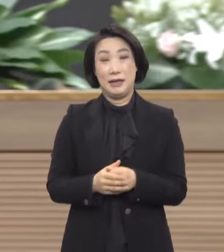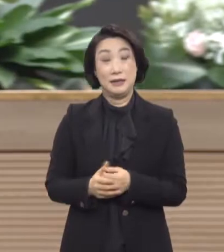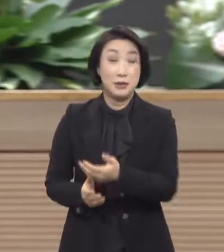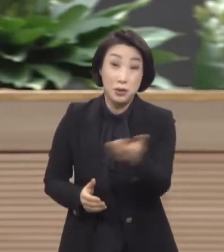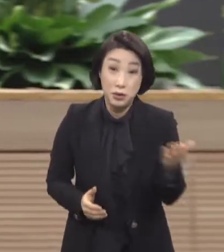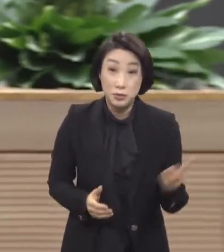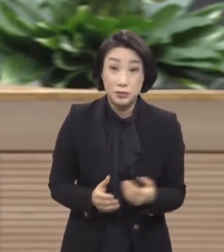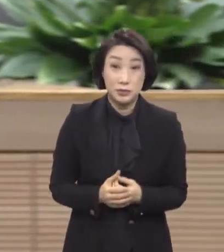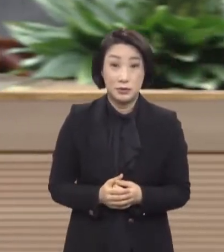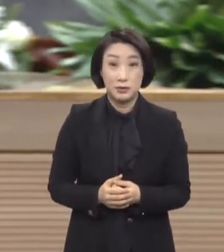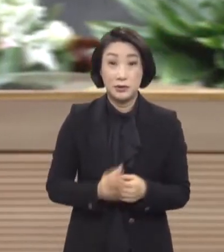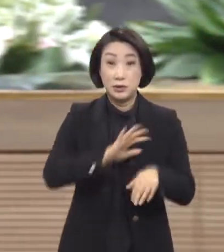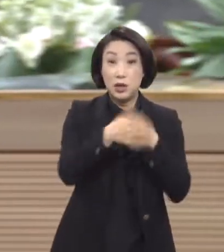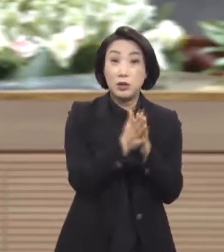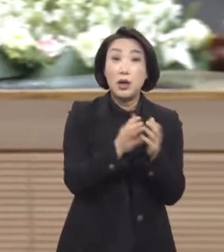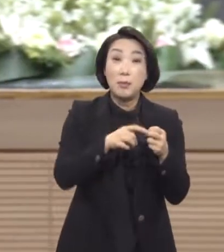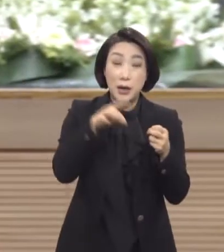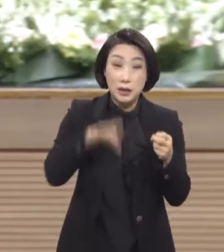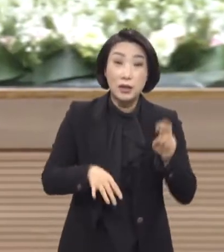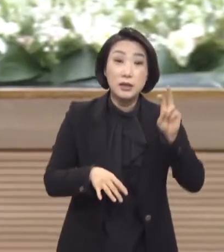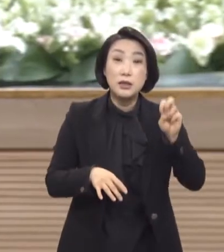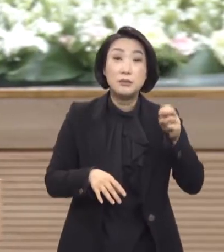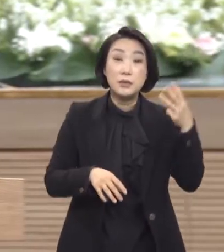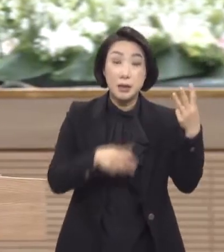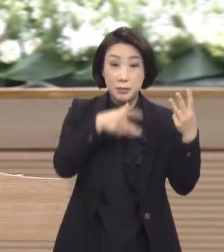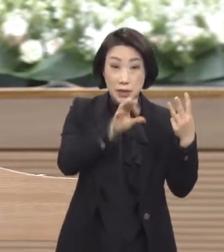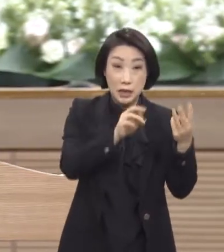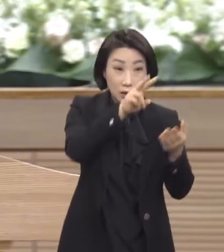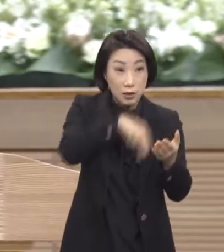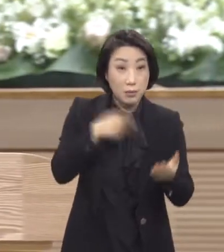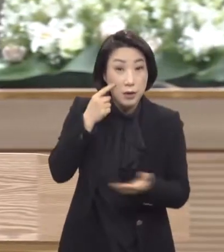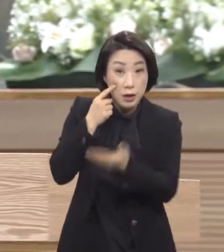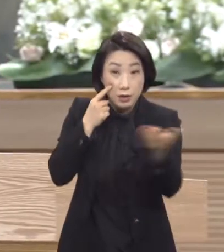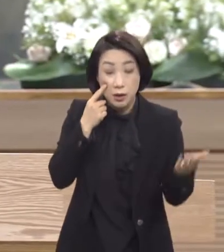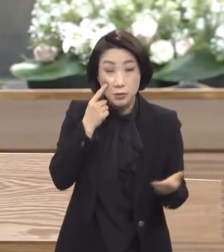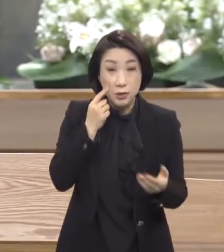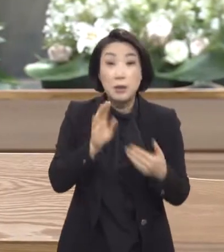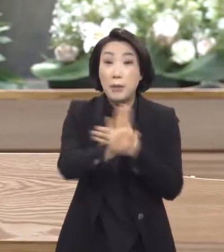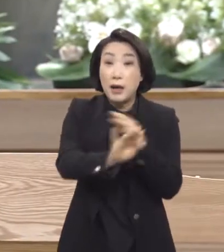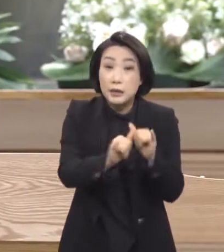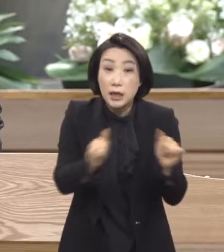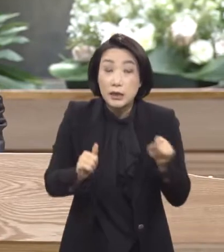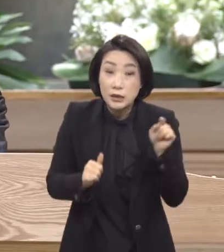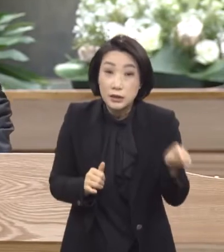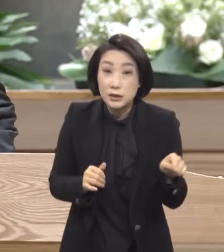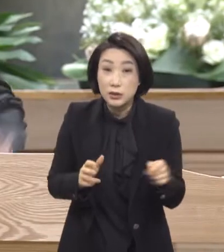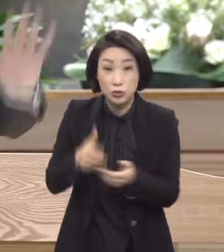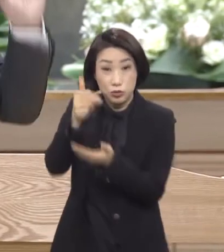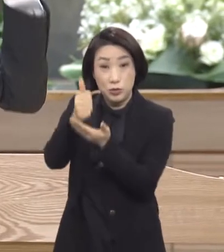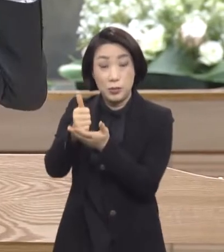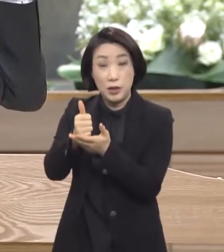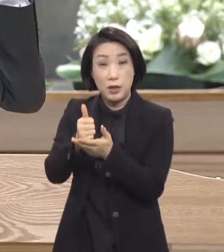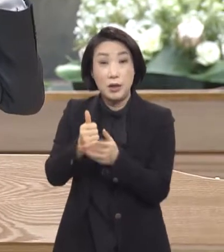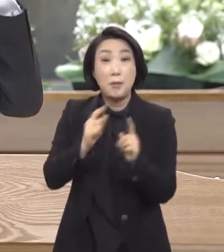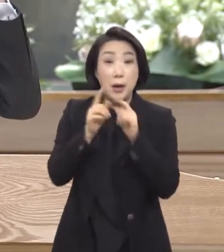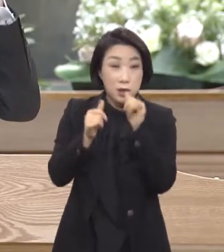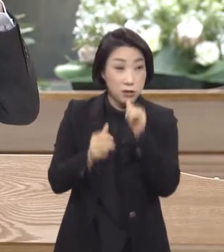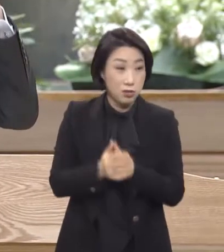여러분 마태복음 23장을 보면 바리새인들에게 주님이